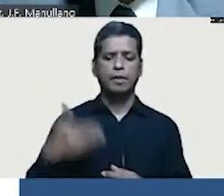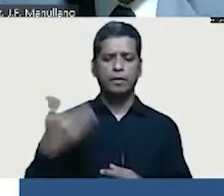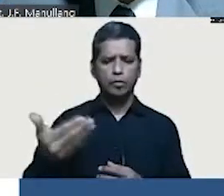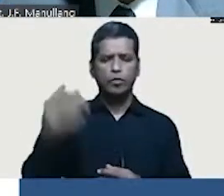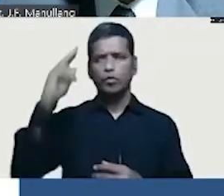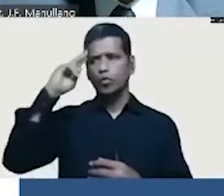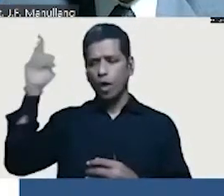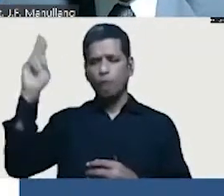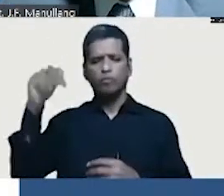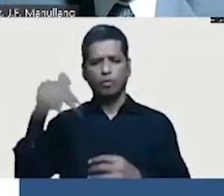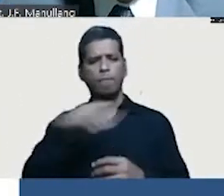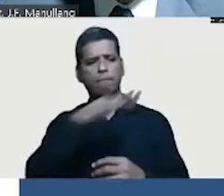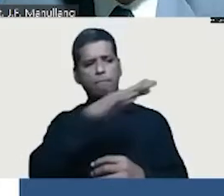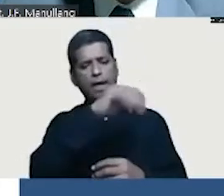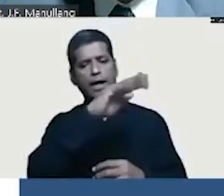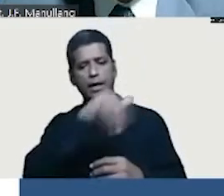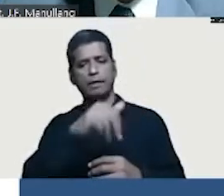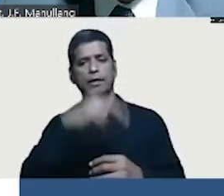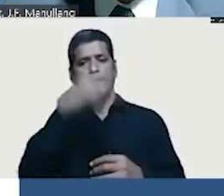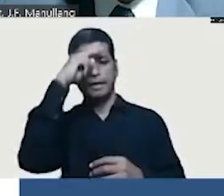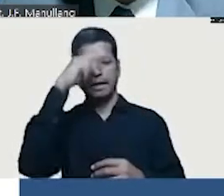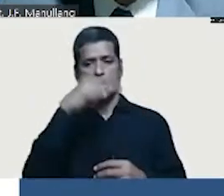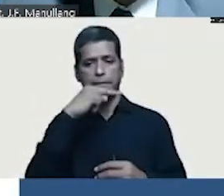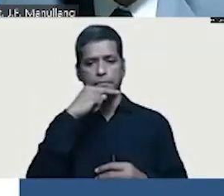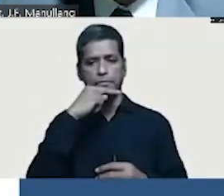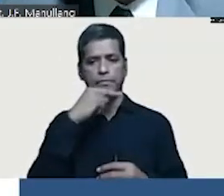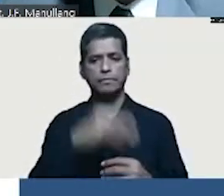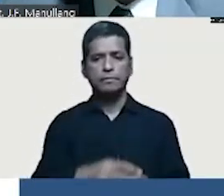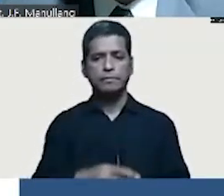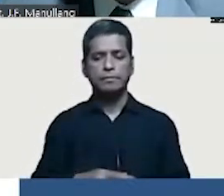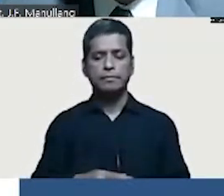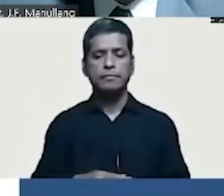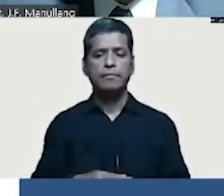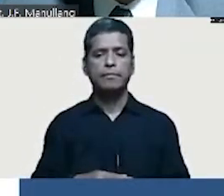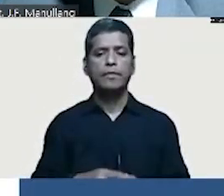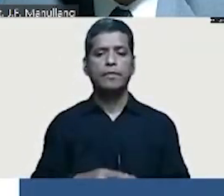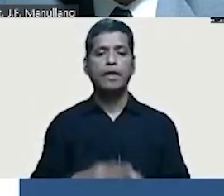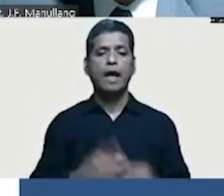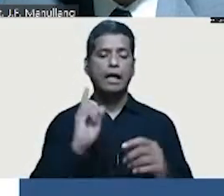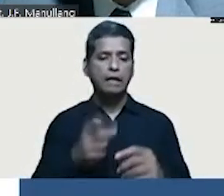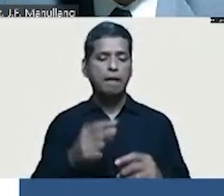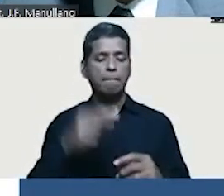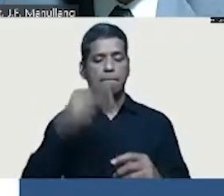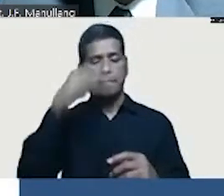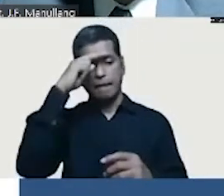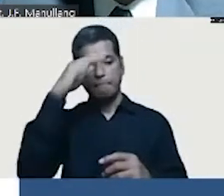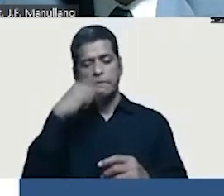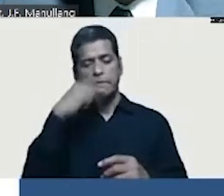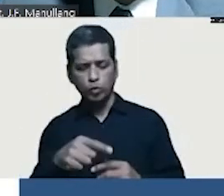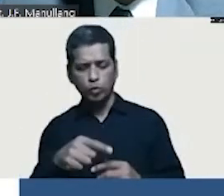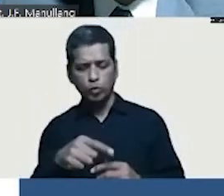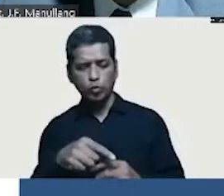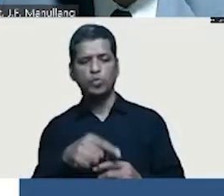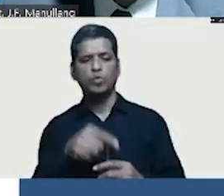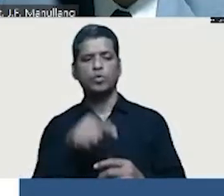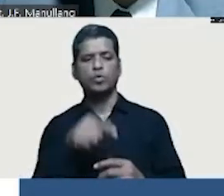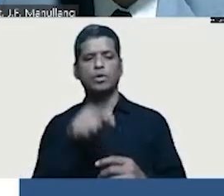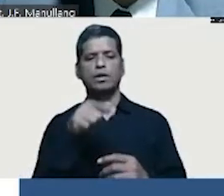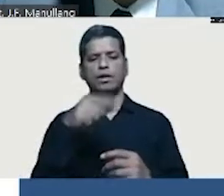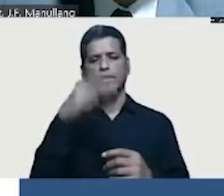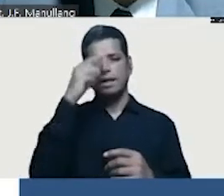tetapi ada juga Nabi tandingan atau nabi-nabi palsu atau nabi-nabi yang mengaku sebagai nabi padahal bukan